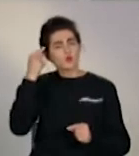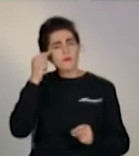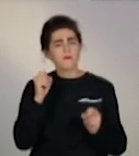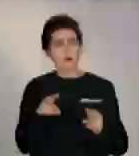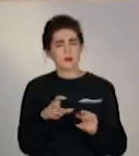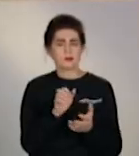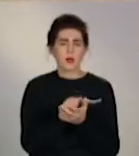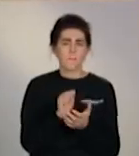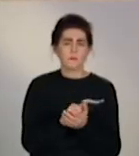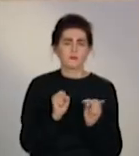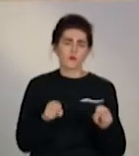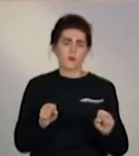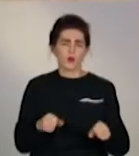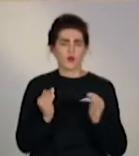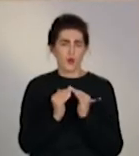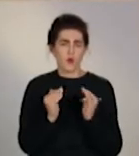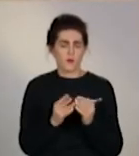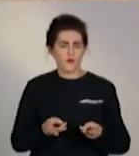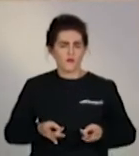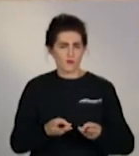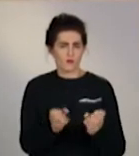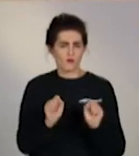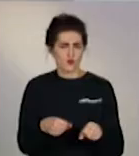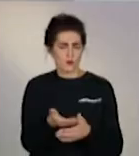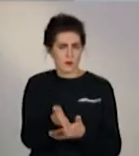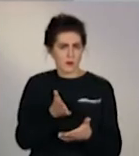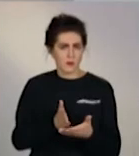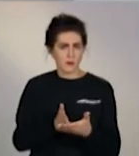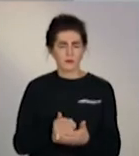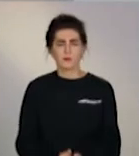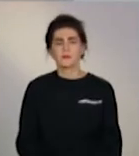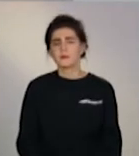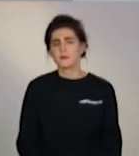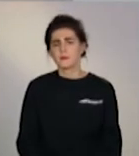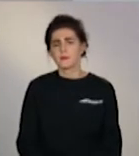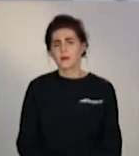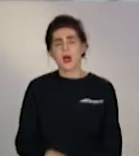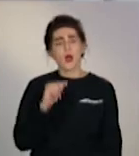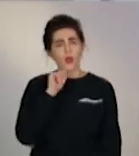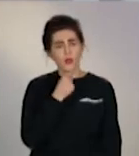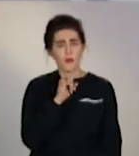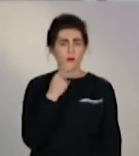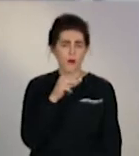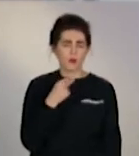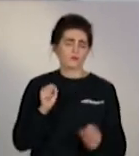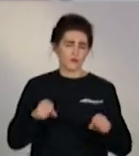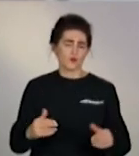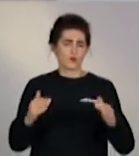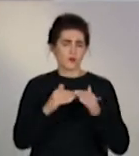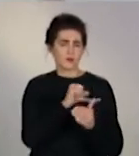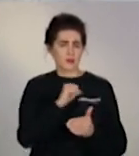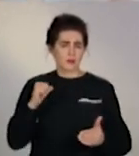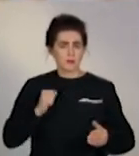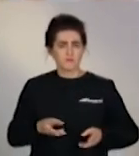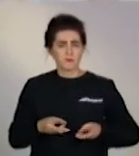аби зайнятися випіканням домашньої паляниці. Звісно, економніше і якісніше самому печі. Тому що